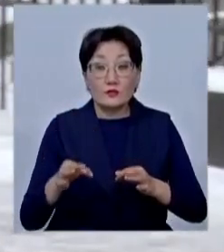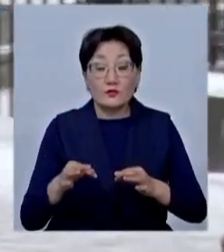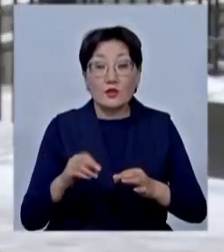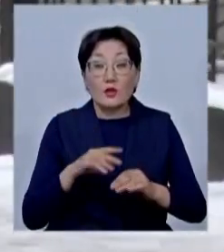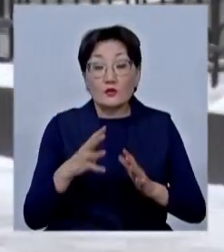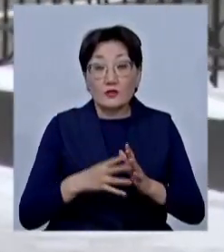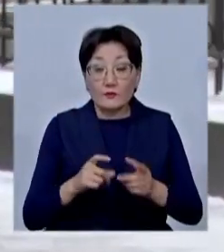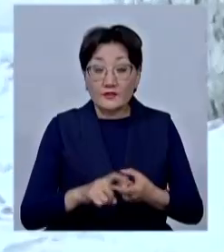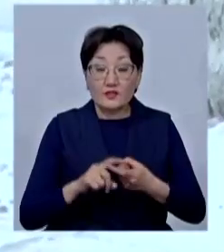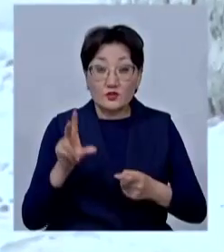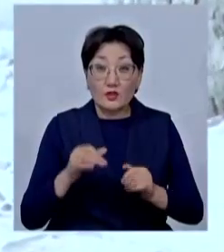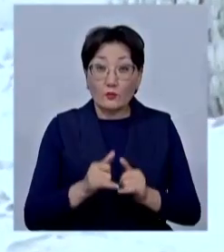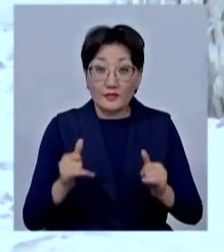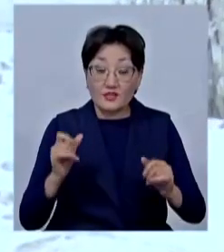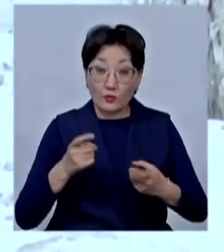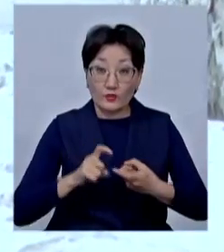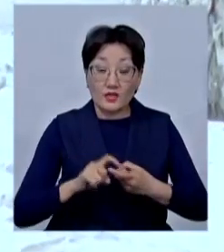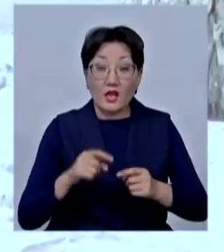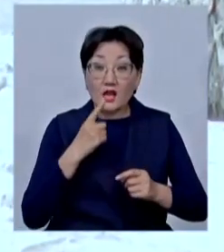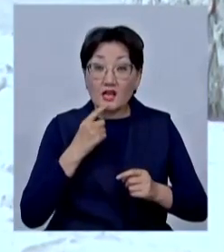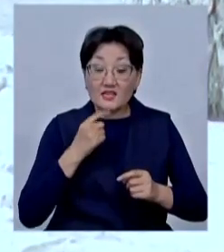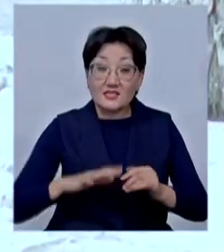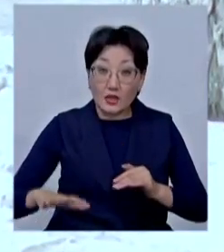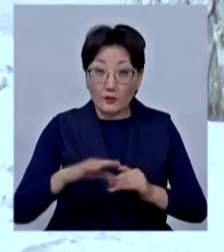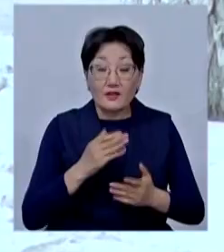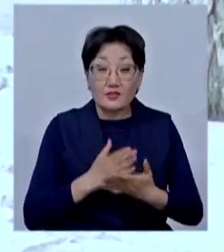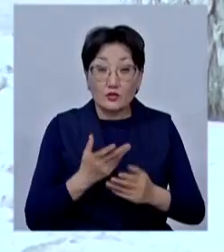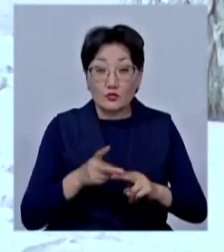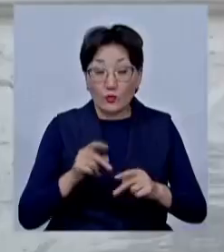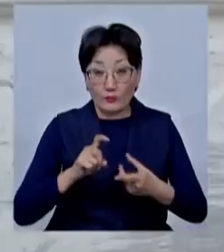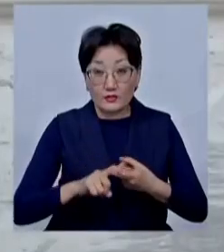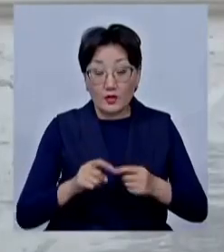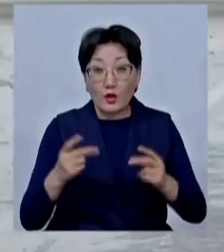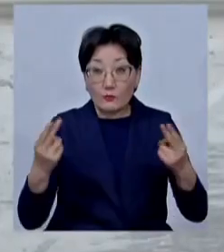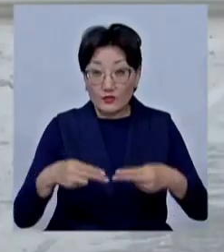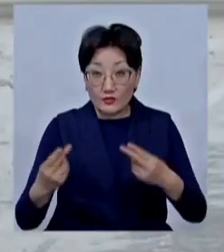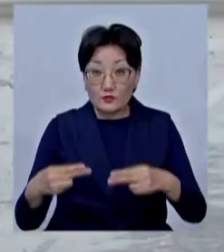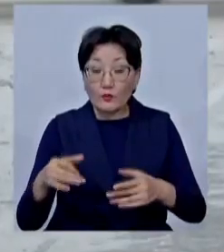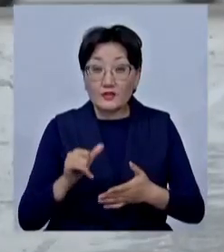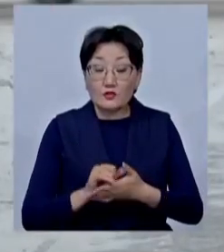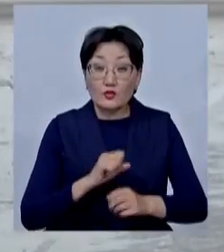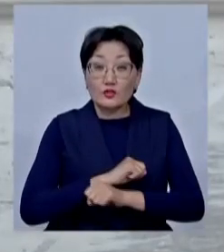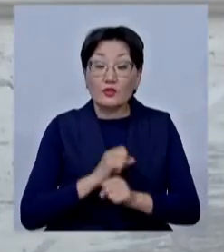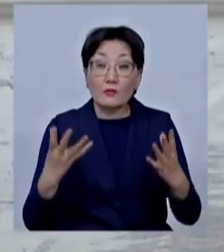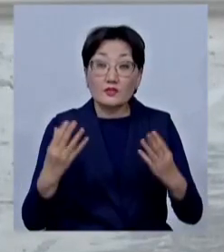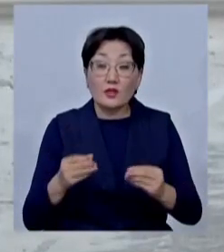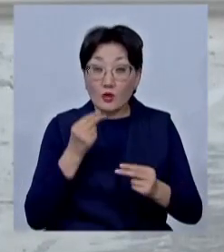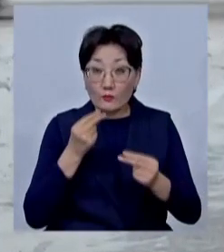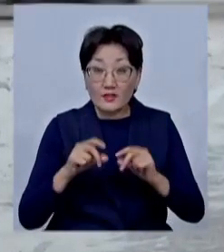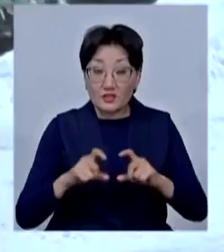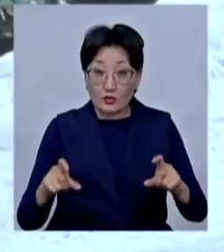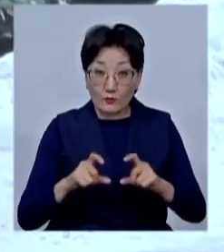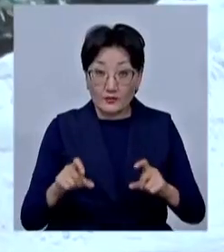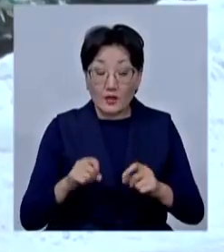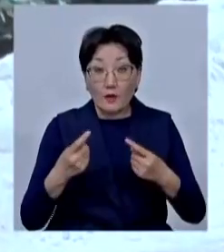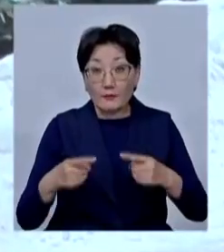COVID-19 жұқтырушылар санының өсуіне байланысты қызыл аймақта тұр. Осыған байланысты блок бекеттер орнатылып, демалыс күндері азық-түлік